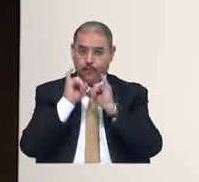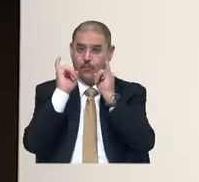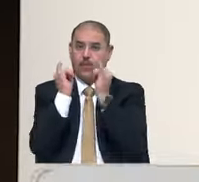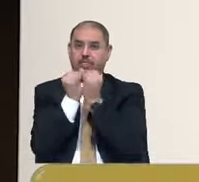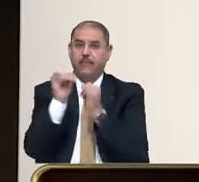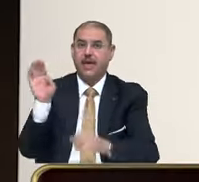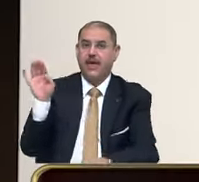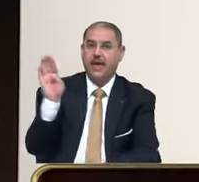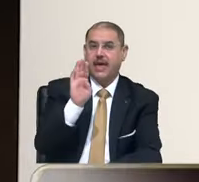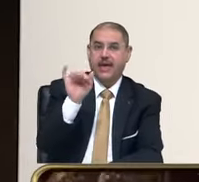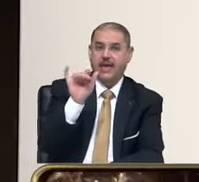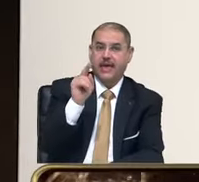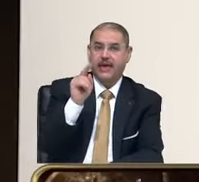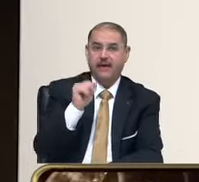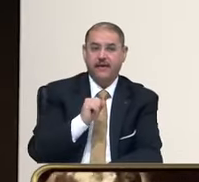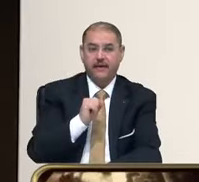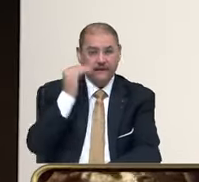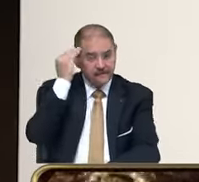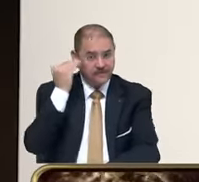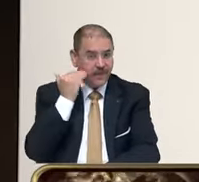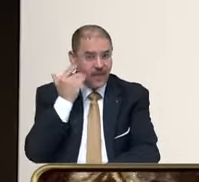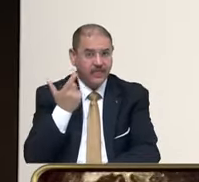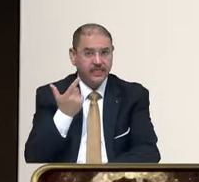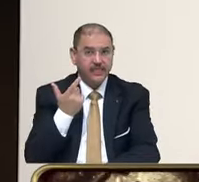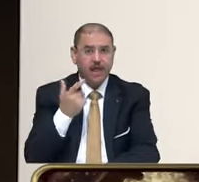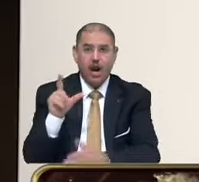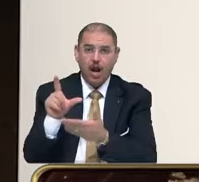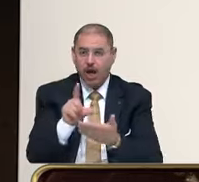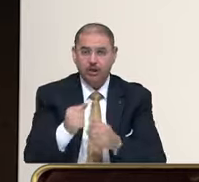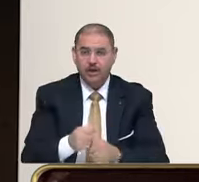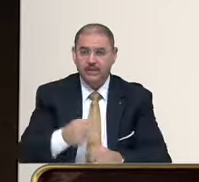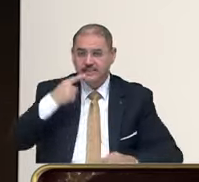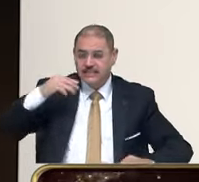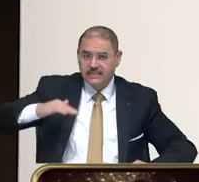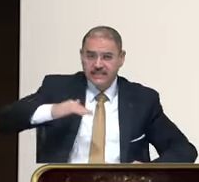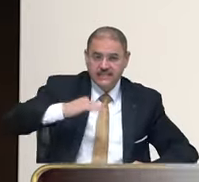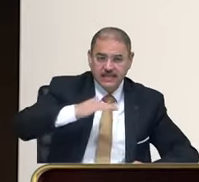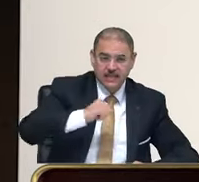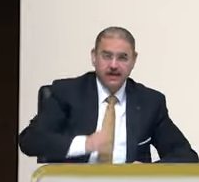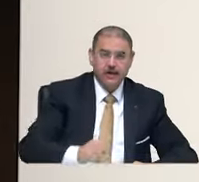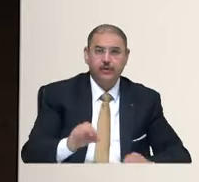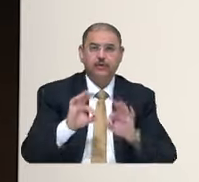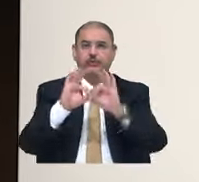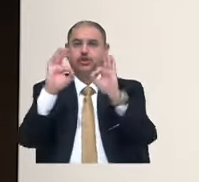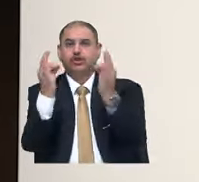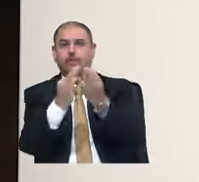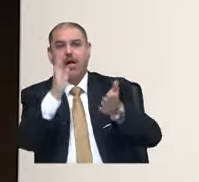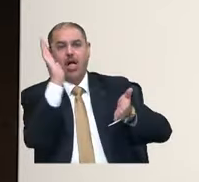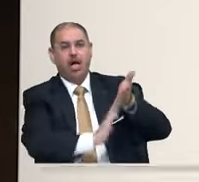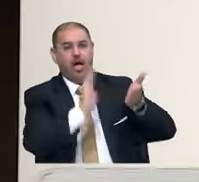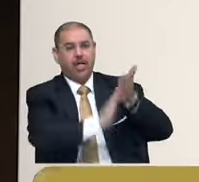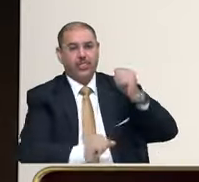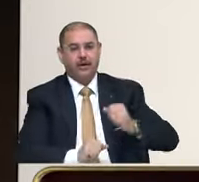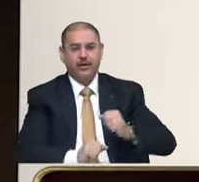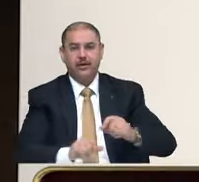عليها هم الفتيات والنساء، الأطفال، اللاجئين، المجتمعات المهمشة والناس المعرضة للخطر، طبعا الشباب ذكورا